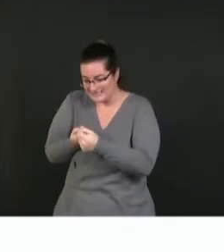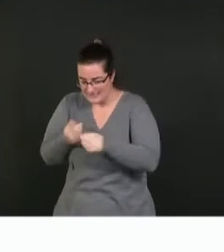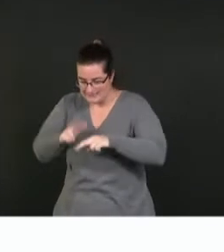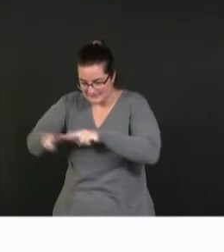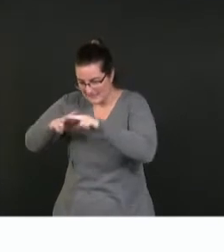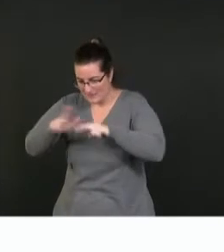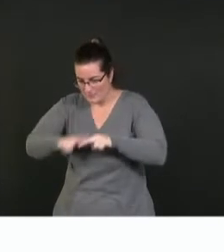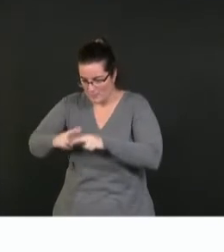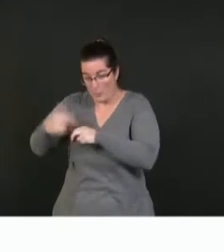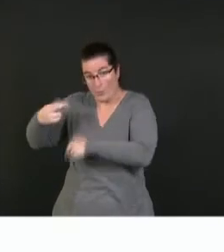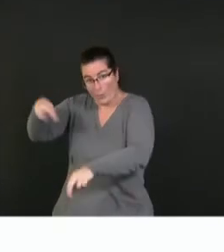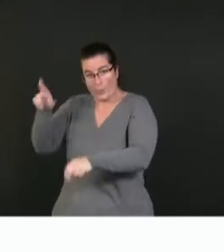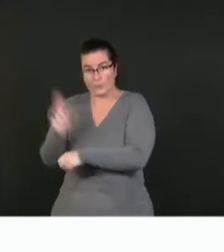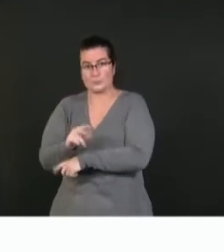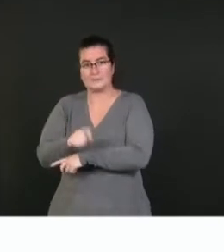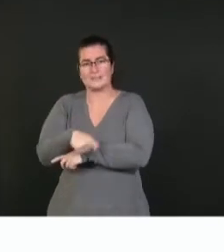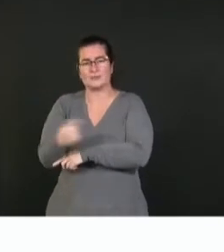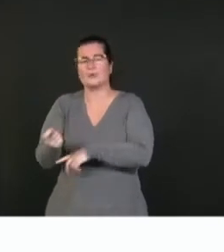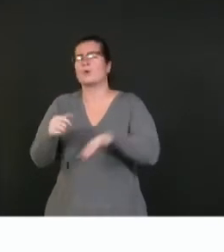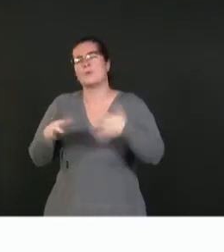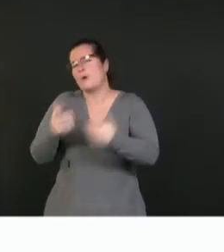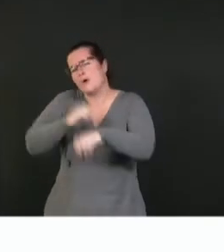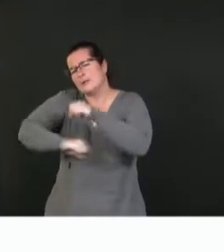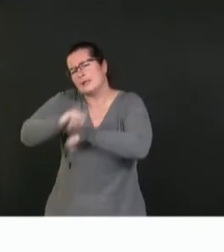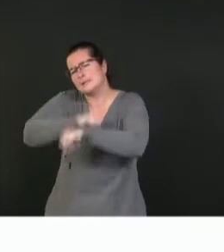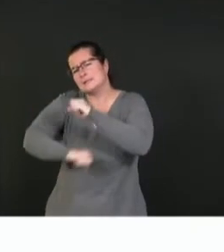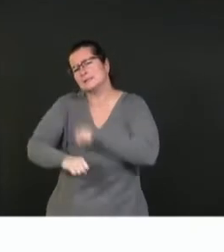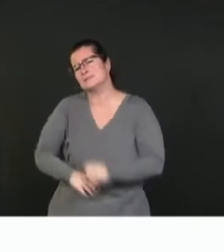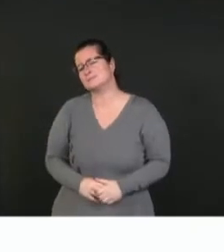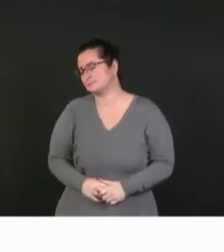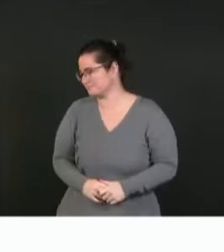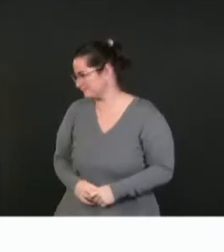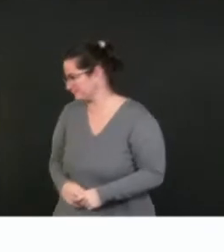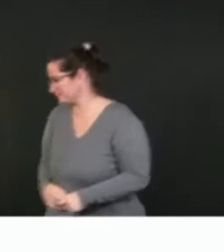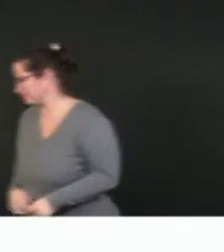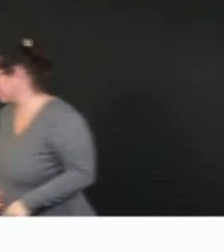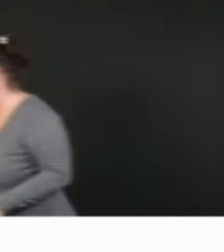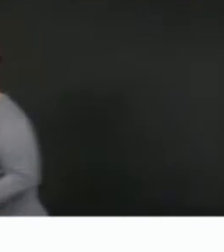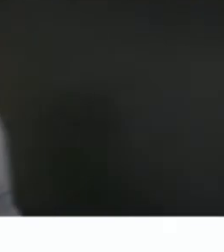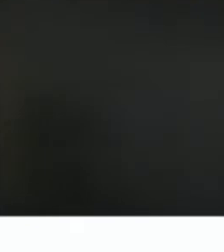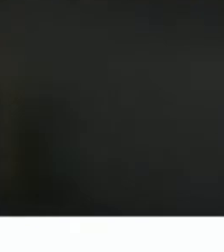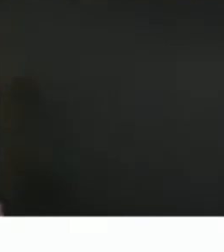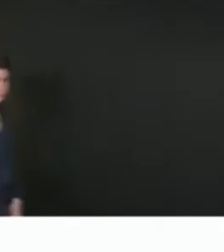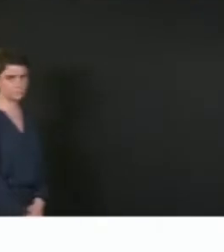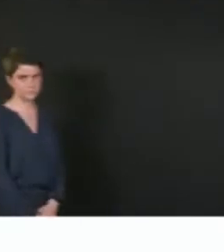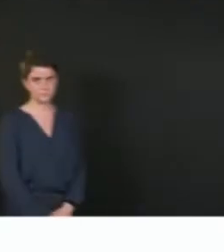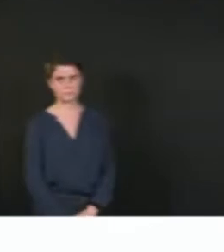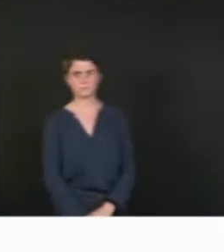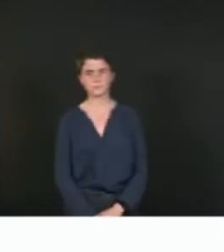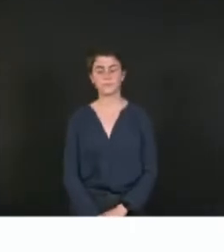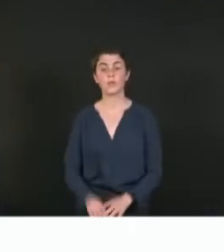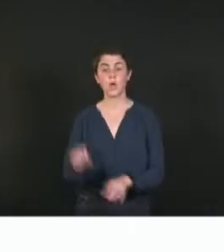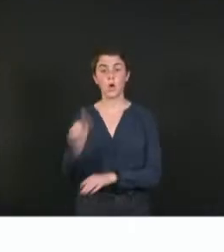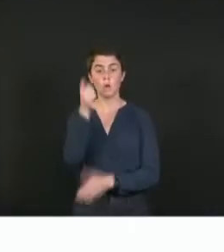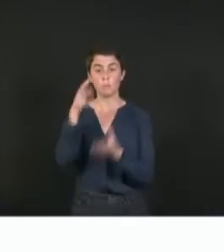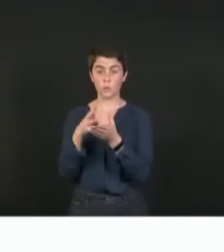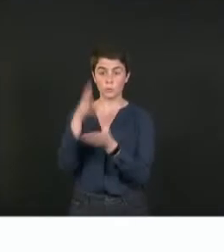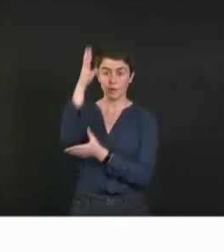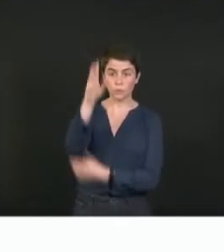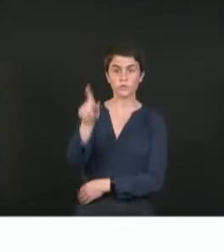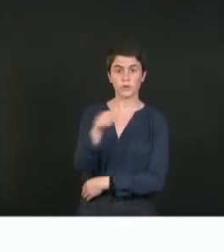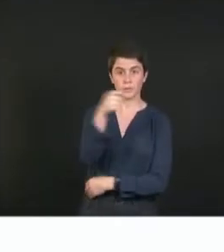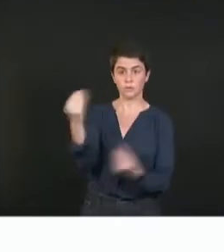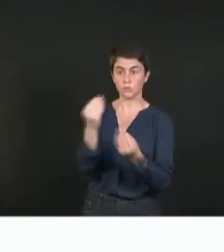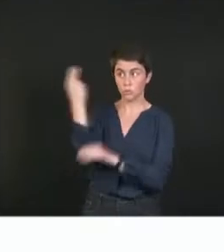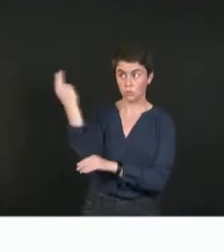prend ? Et qu'est-ce que ça donne ? Alors, le premier projet, effectivement, c'est le campus d'Unilassal dans